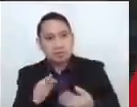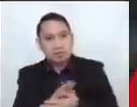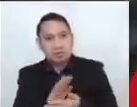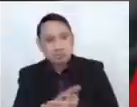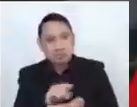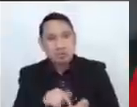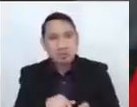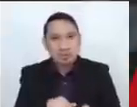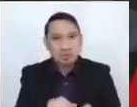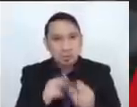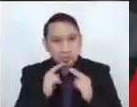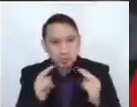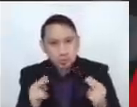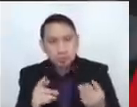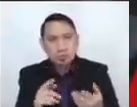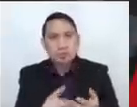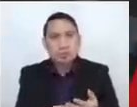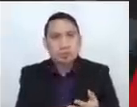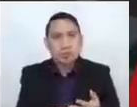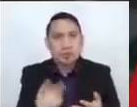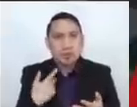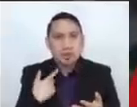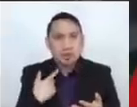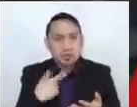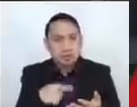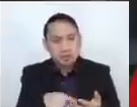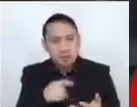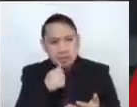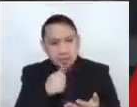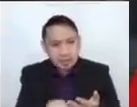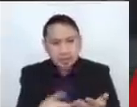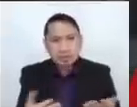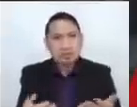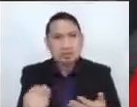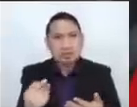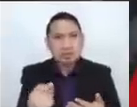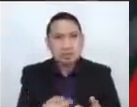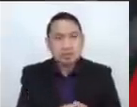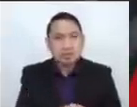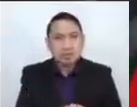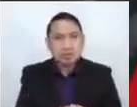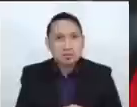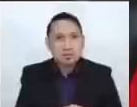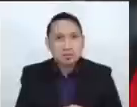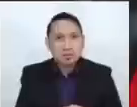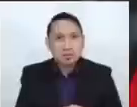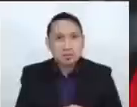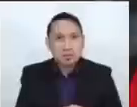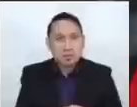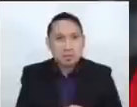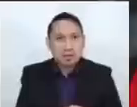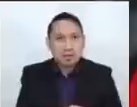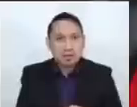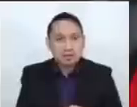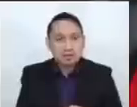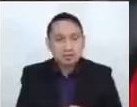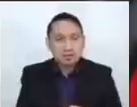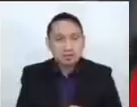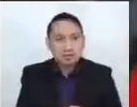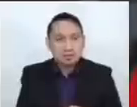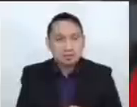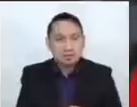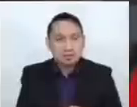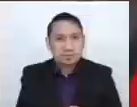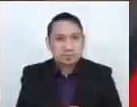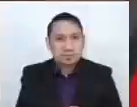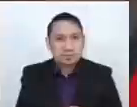marginal notice yan. At saka alam mo, the best fun